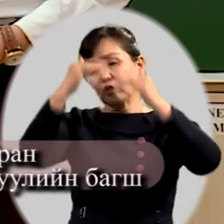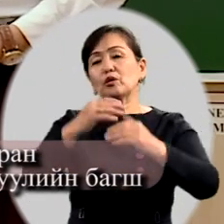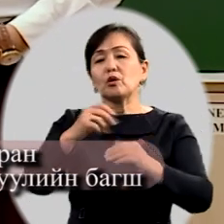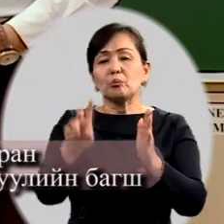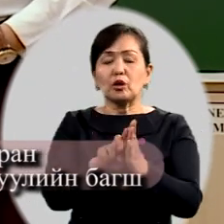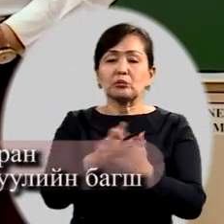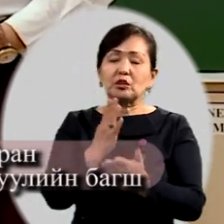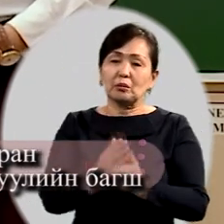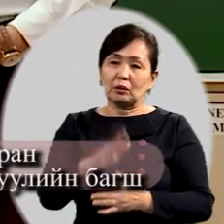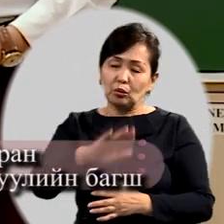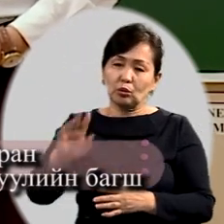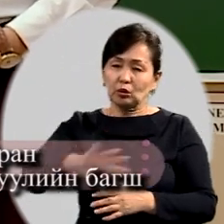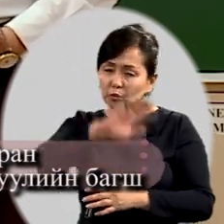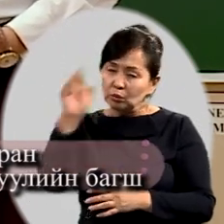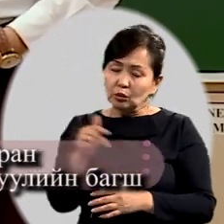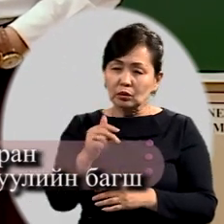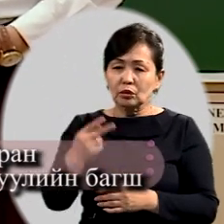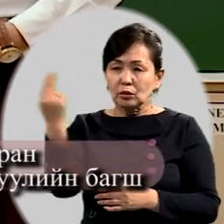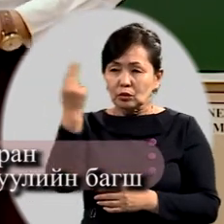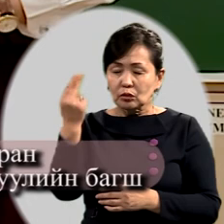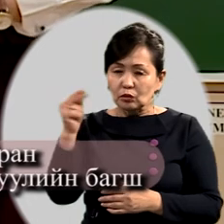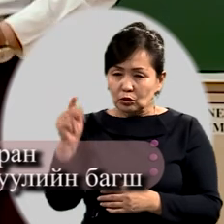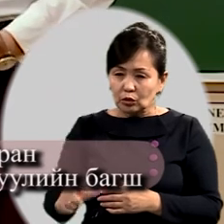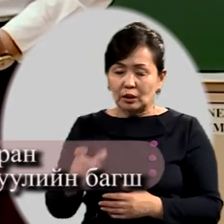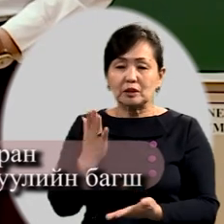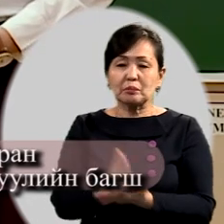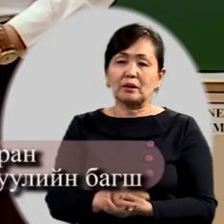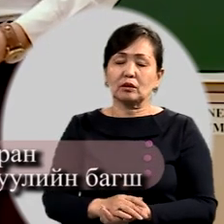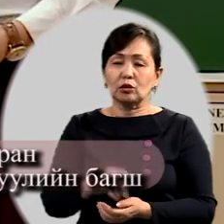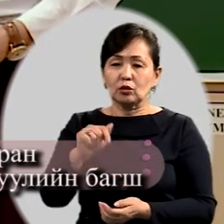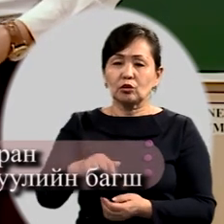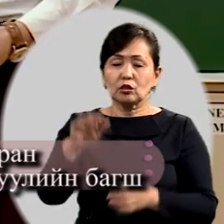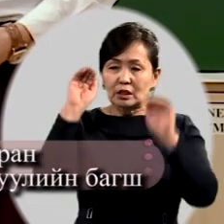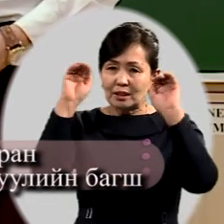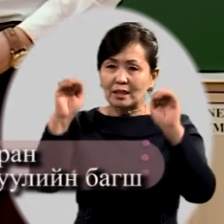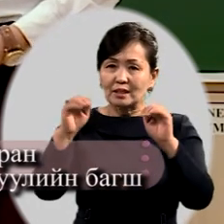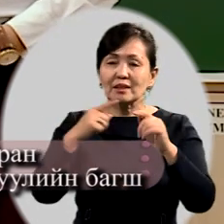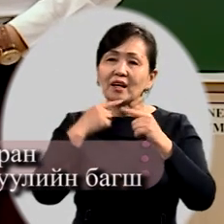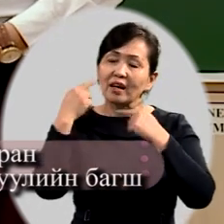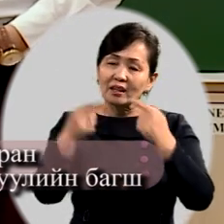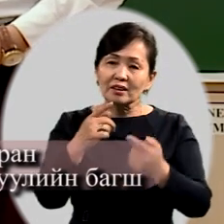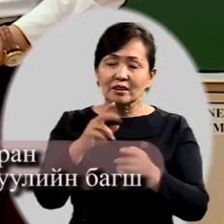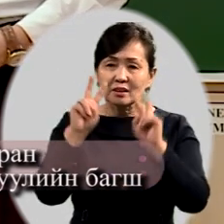Әр бала суретші. Сендер мұғалімдеріңнің үйреткеніндей тақырыптық суреттеріңді